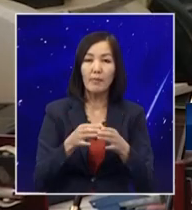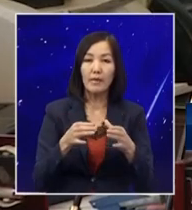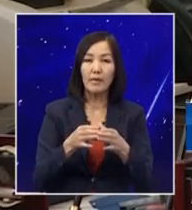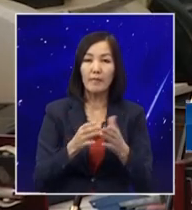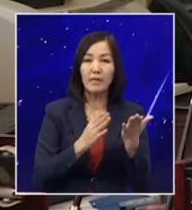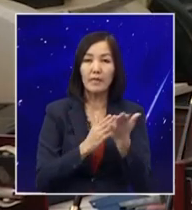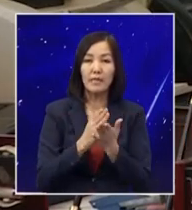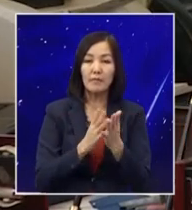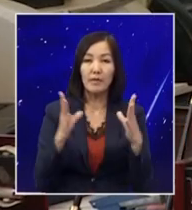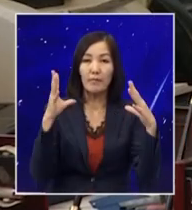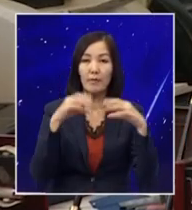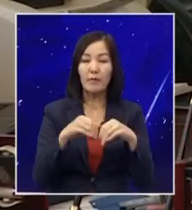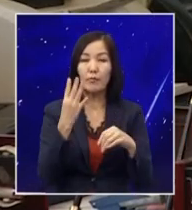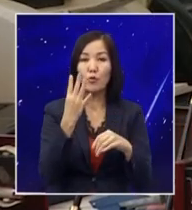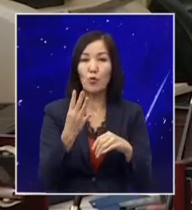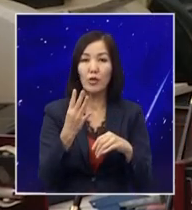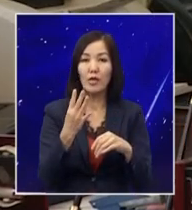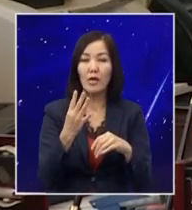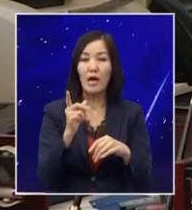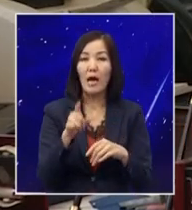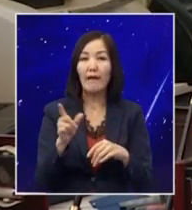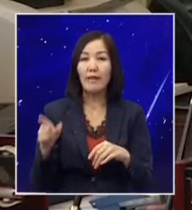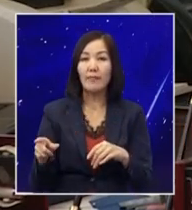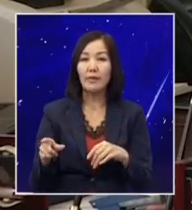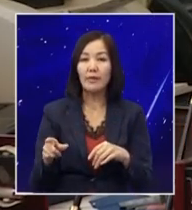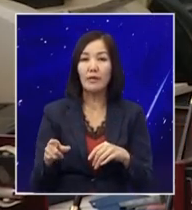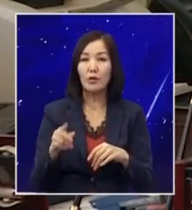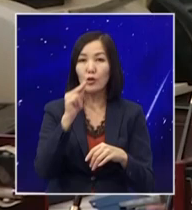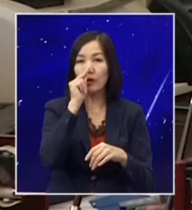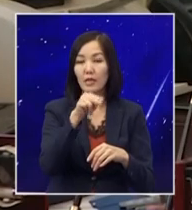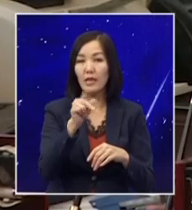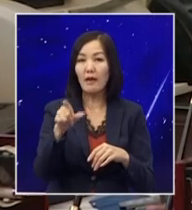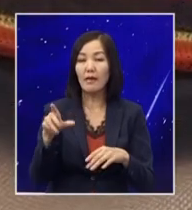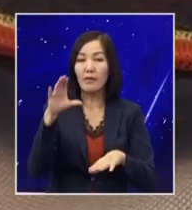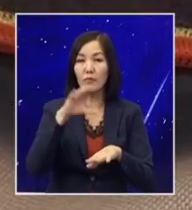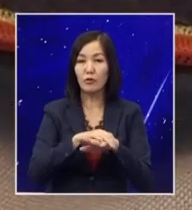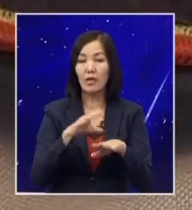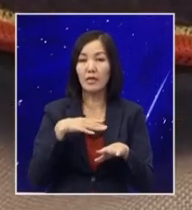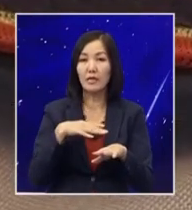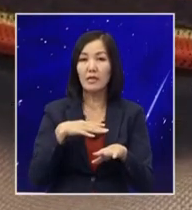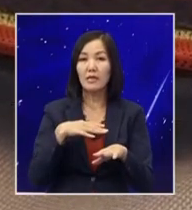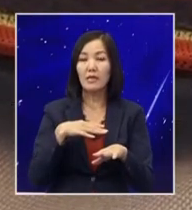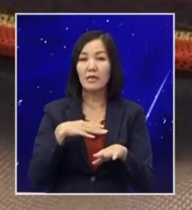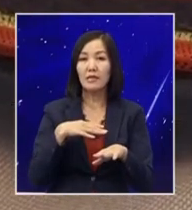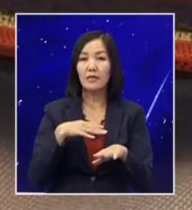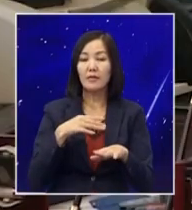департаменттің қызметкерлерімен бірге 4 адамды 4 күдіктіні қамауға алдық. Оның ішінде